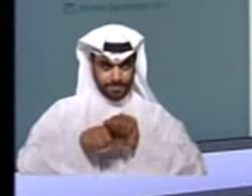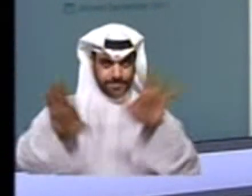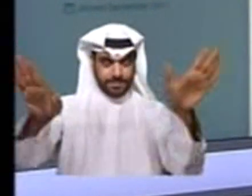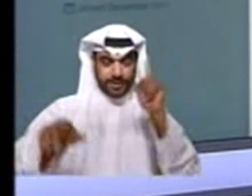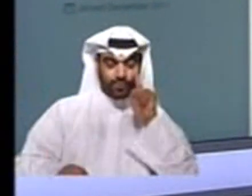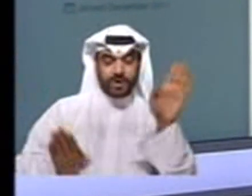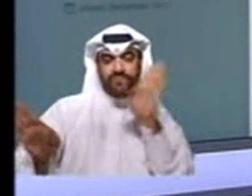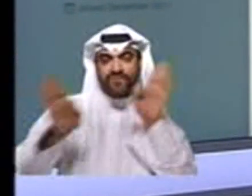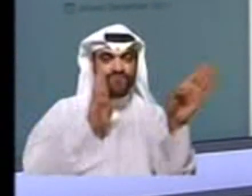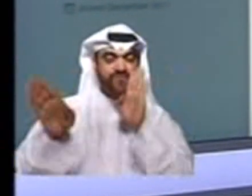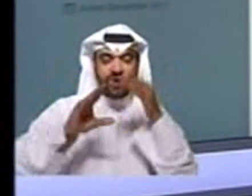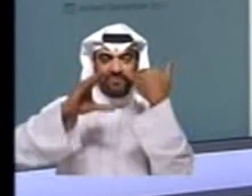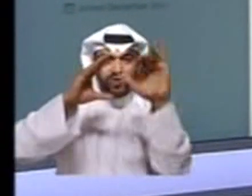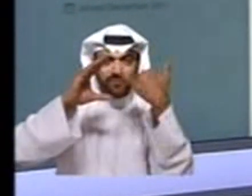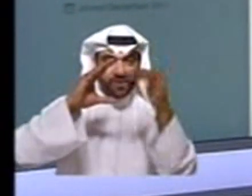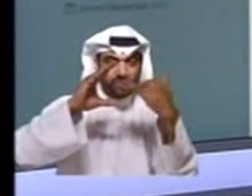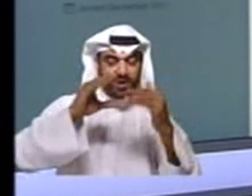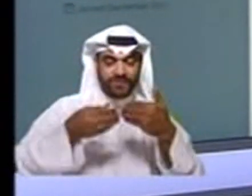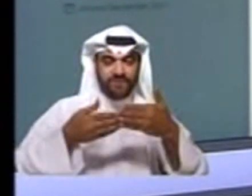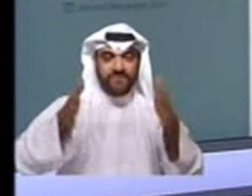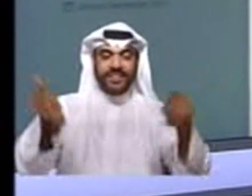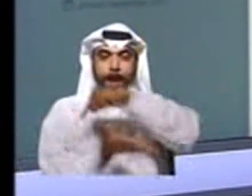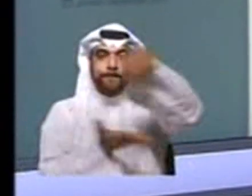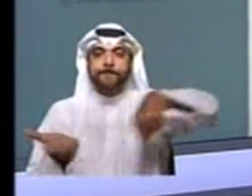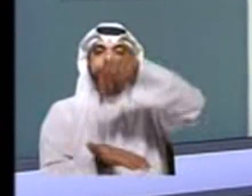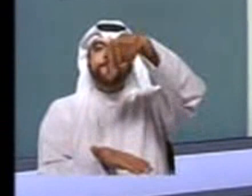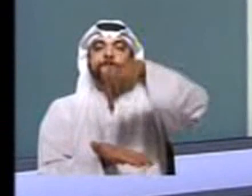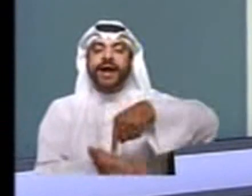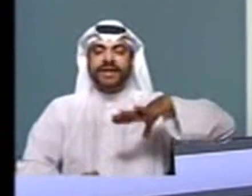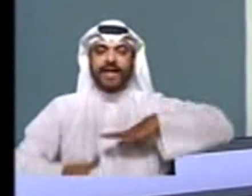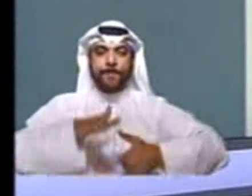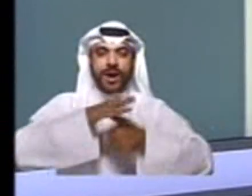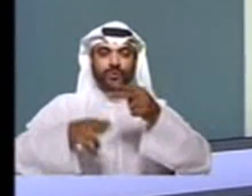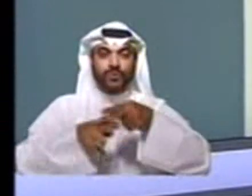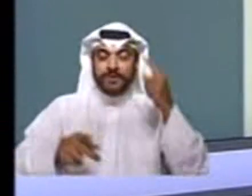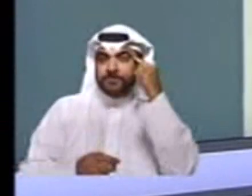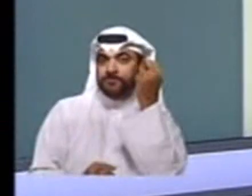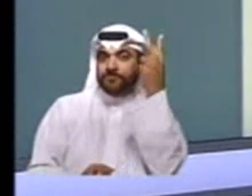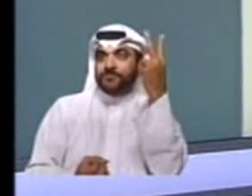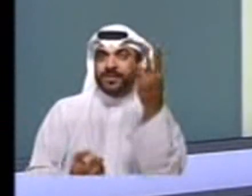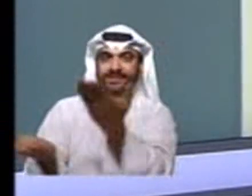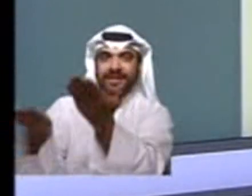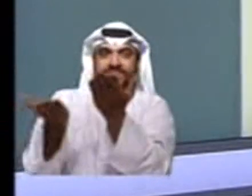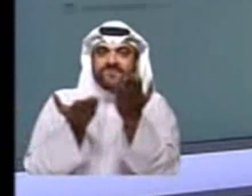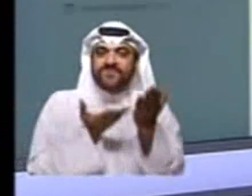مشروع كويتي إعلان افتتاح مركز صباح الأحمد للموهبة والإبداع باب التسجيل للعام الدراسي